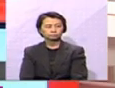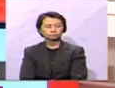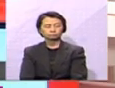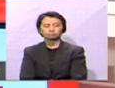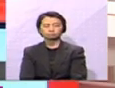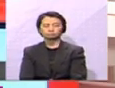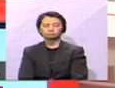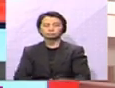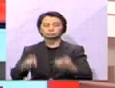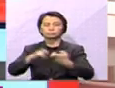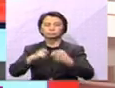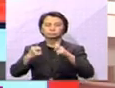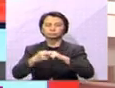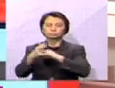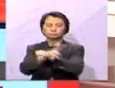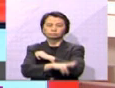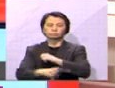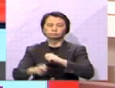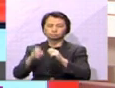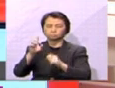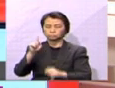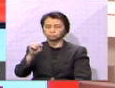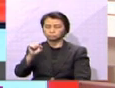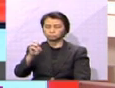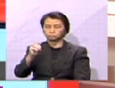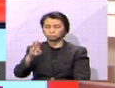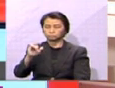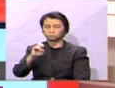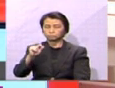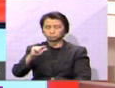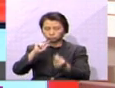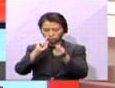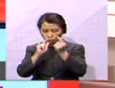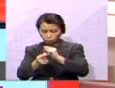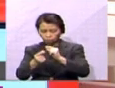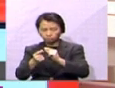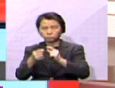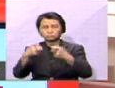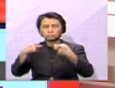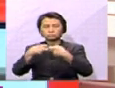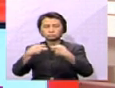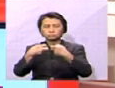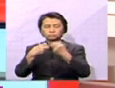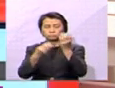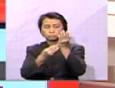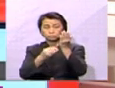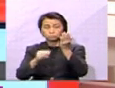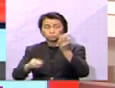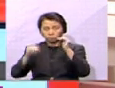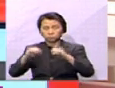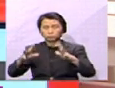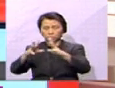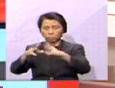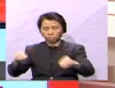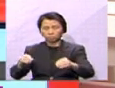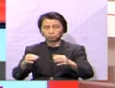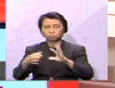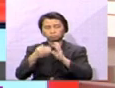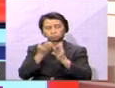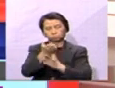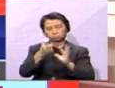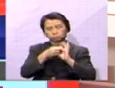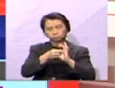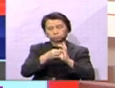diselesaikan masalah kecurian tembaga membabitkan pengubah elektrik dan kabel di Miri Sarawak boleh diatasi melalui kerjasama